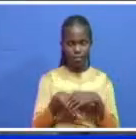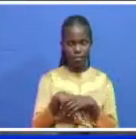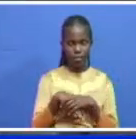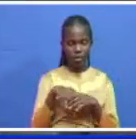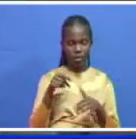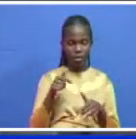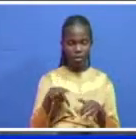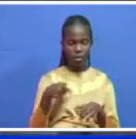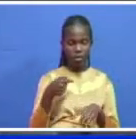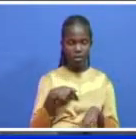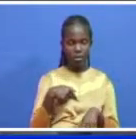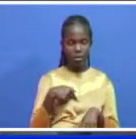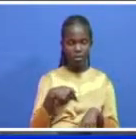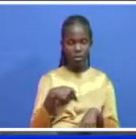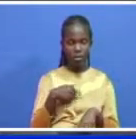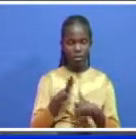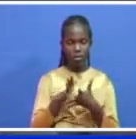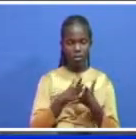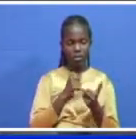Tunaleta ile kitu inaitwa trigger,